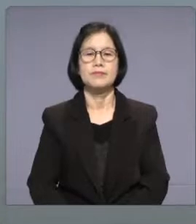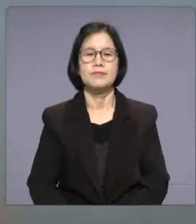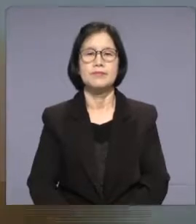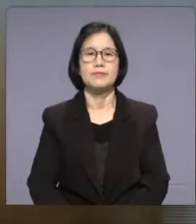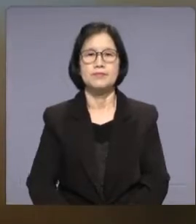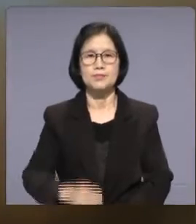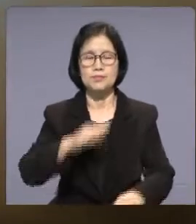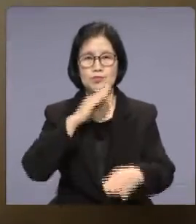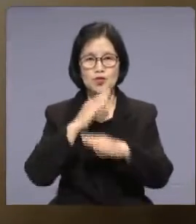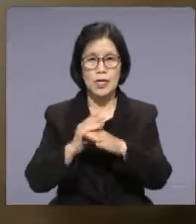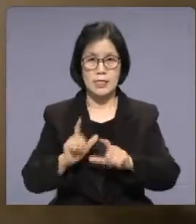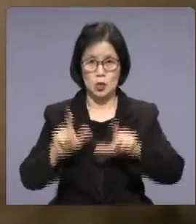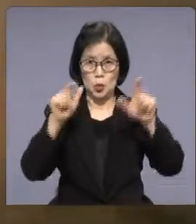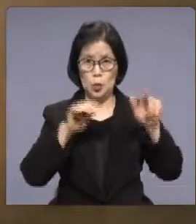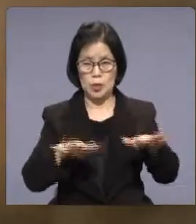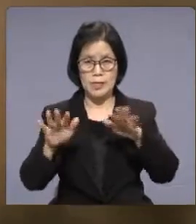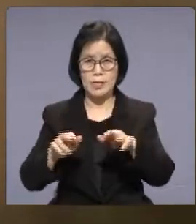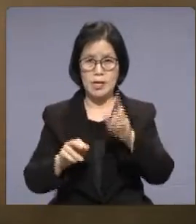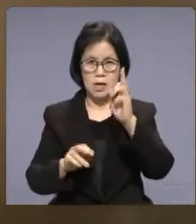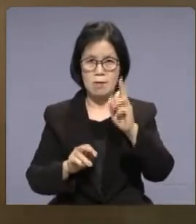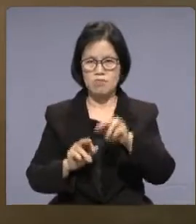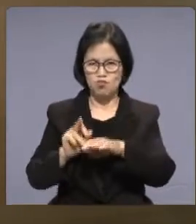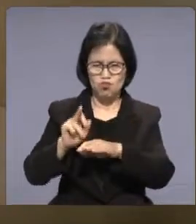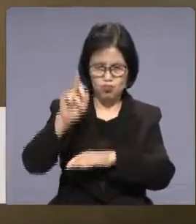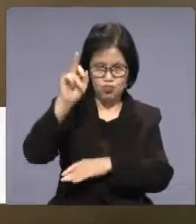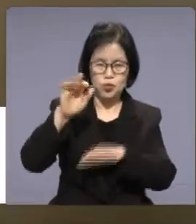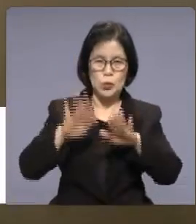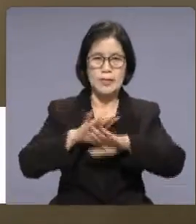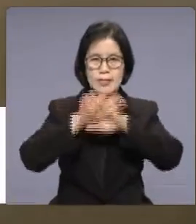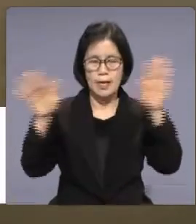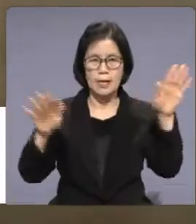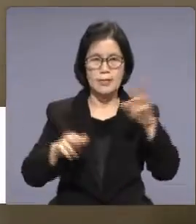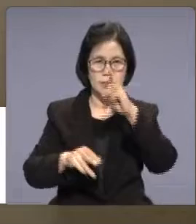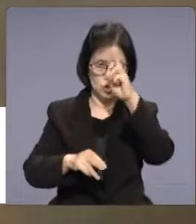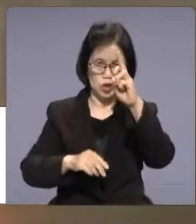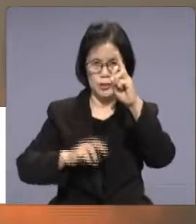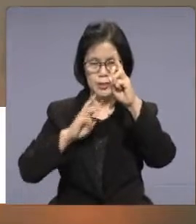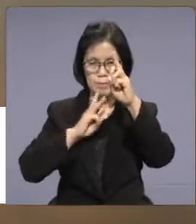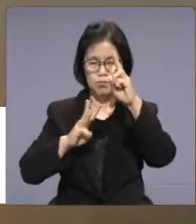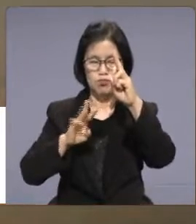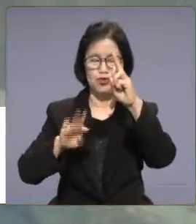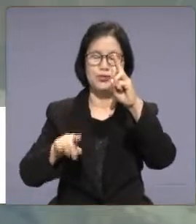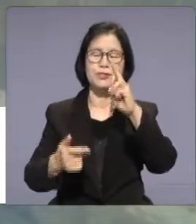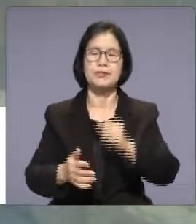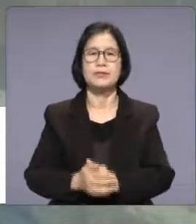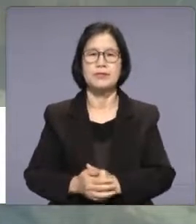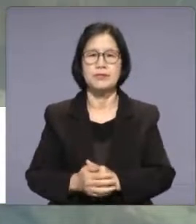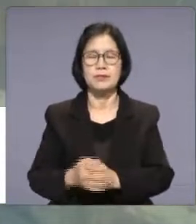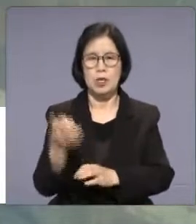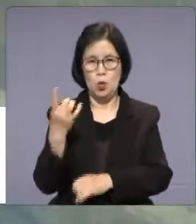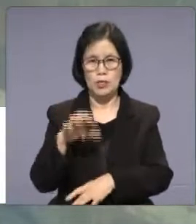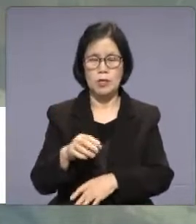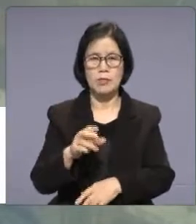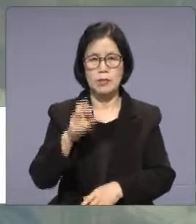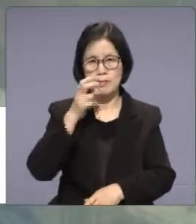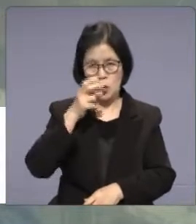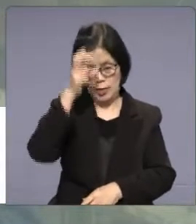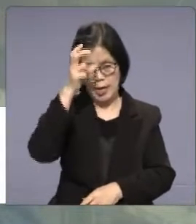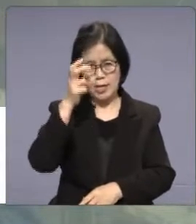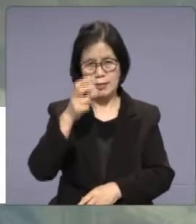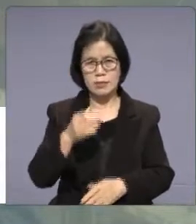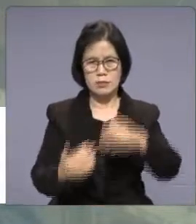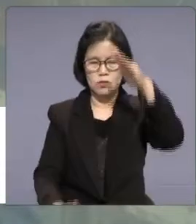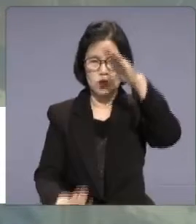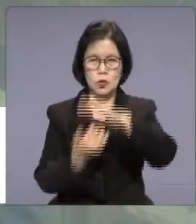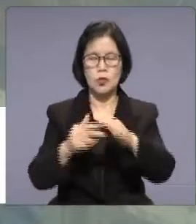북한이 동해상으로 탄도탄 한 발을 쏜 건 오늘 낮 12시 3분 4 권 점 은 평양 순한 정점